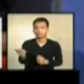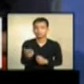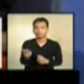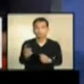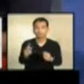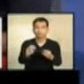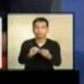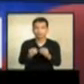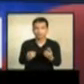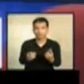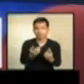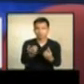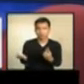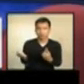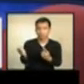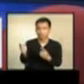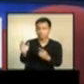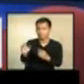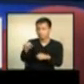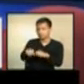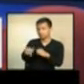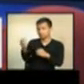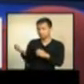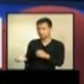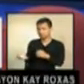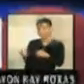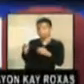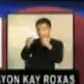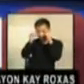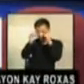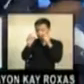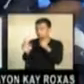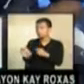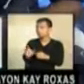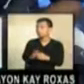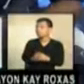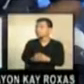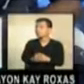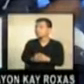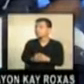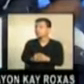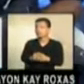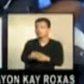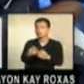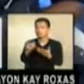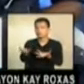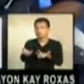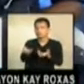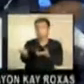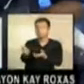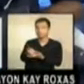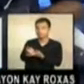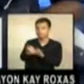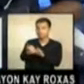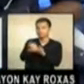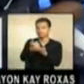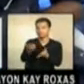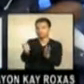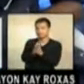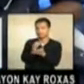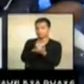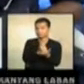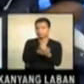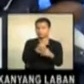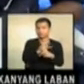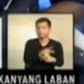one. So, ito po ang inyong anak, itong nakasalamin. Sabi nyo, gusto nyo po siyang ihingi ng tulong para sa proteksyon ng inyong anak